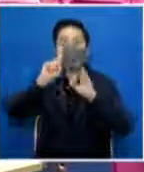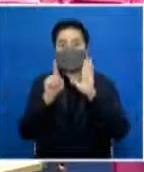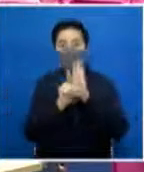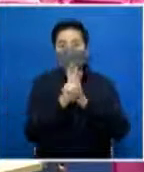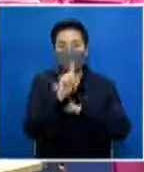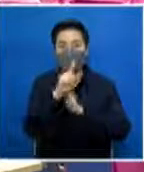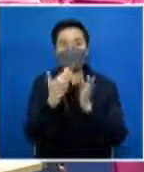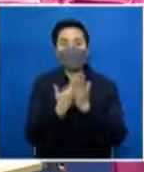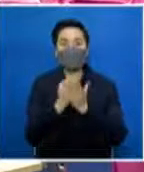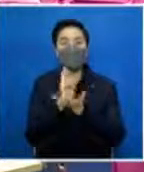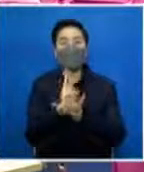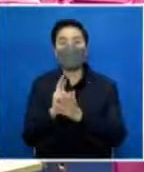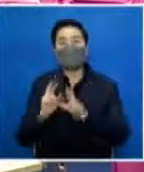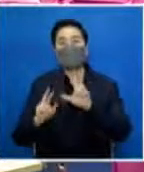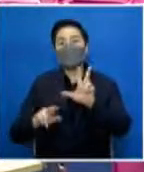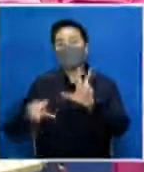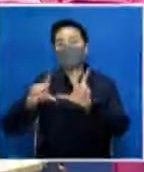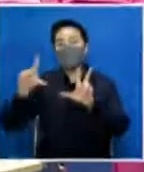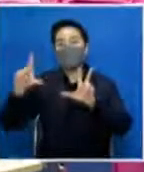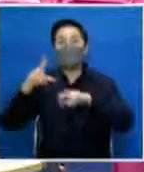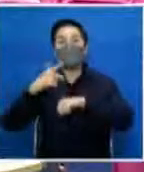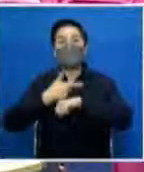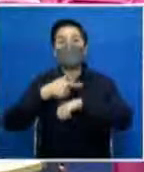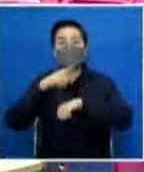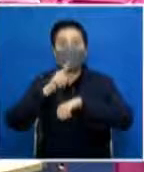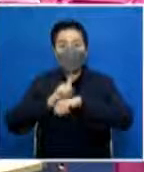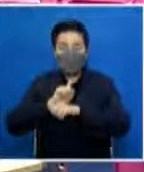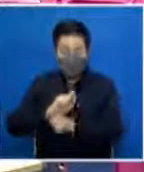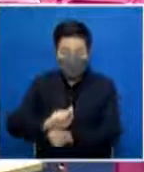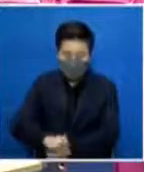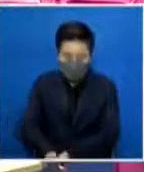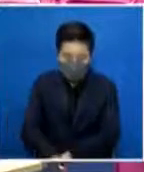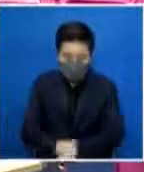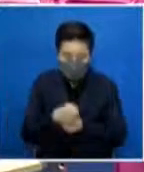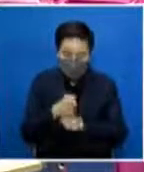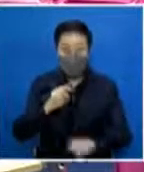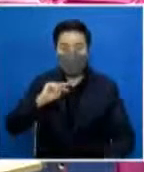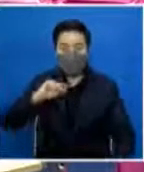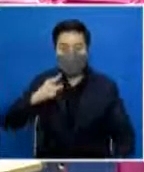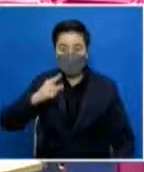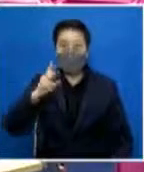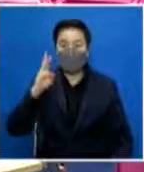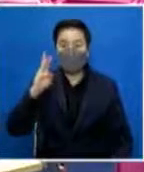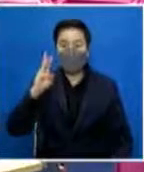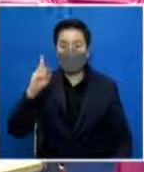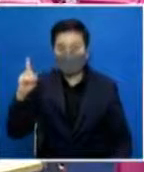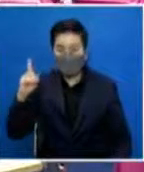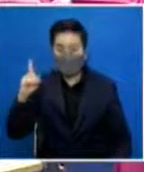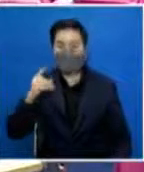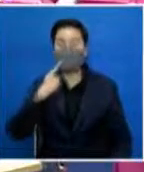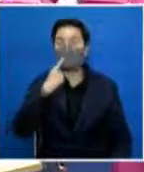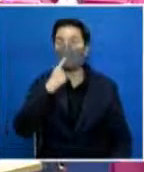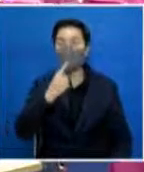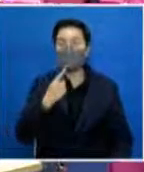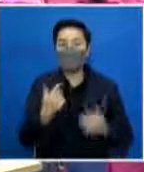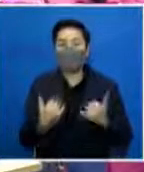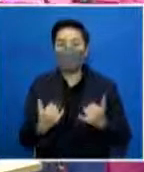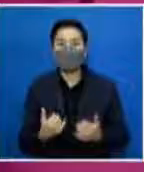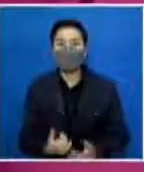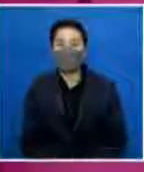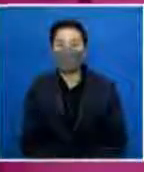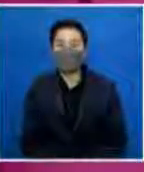นเงิน3ล้านบาทโดยประธานกรรมการจะเป็นผู้สุ่มตักลูกบอลจากตู้เสียงงวดและหมวดอักษรค่ะ